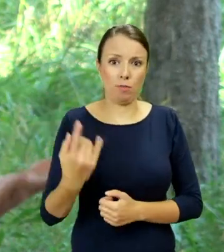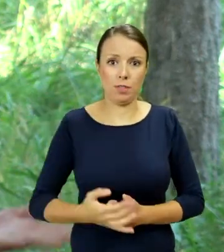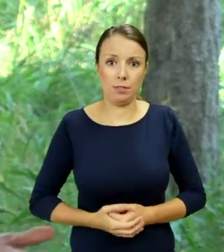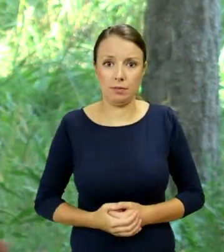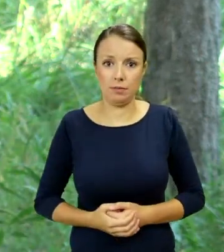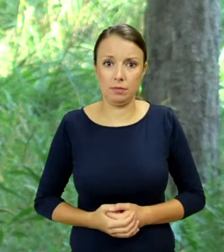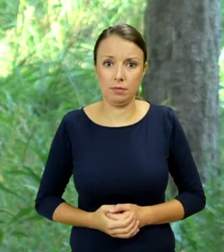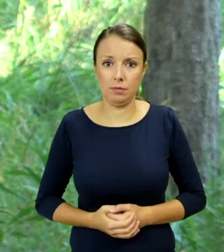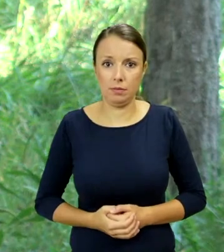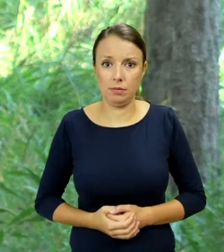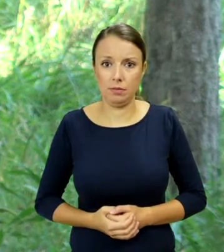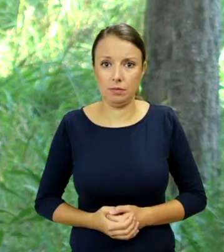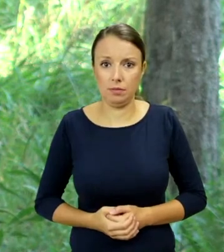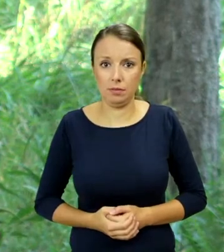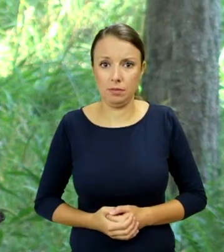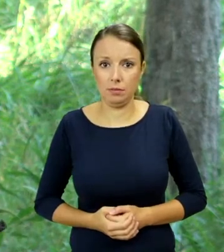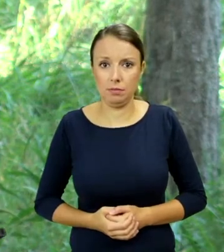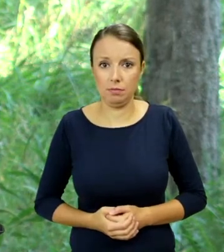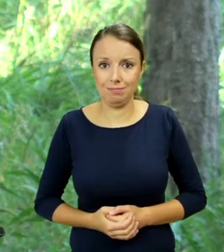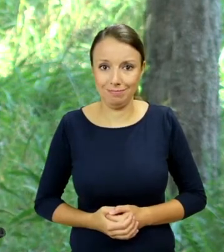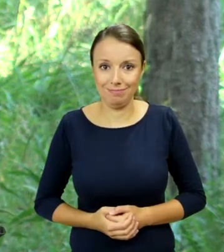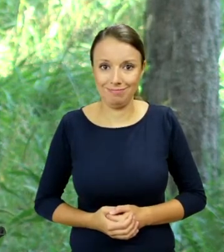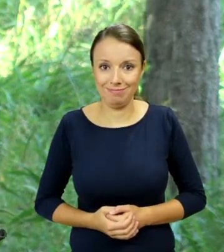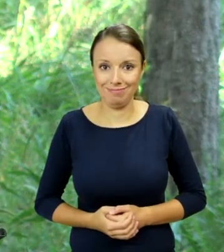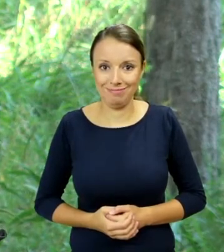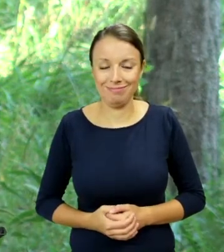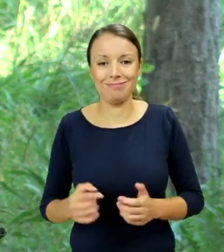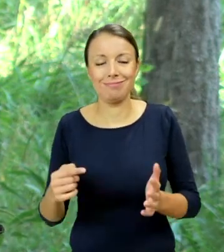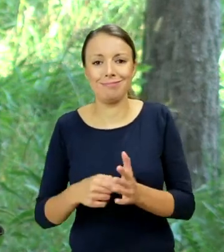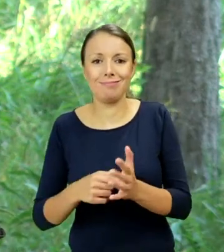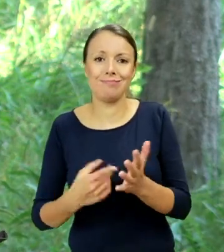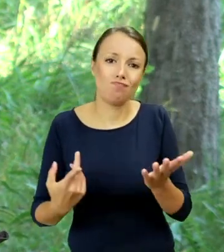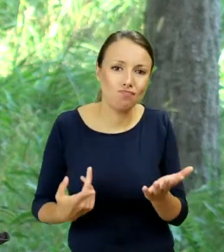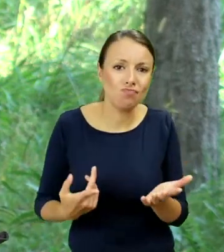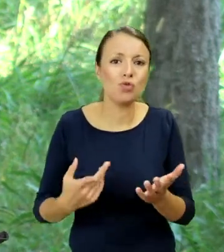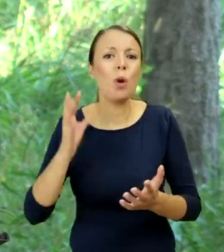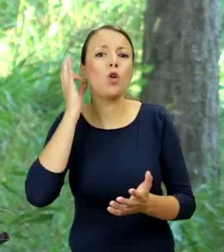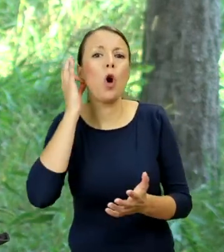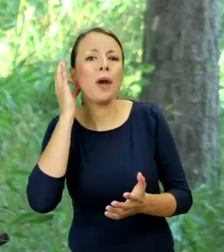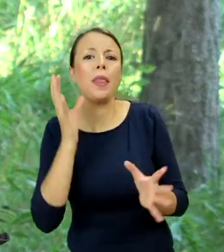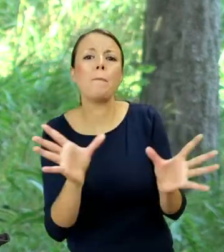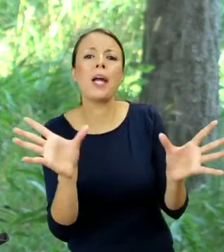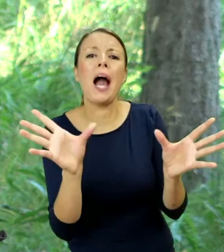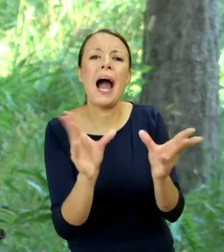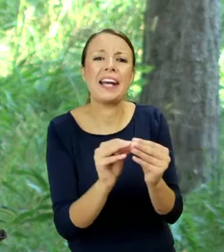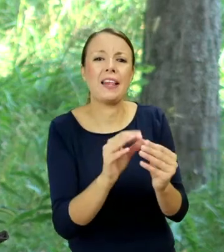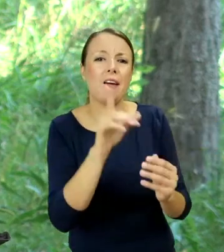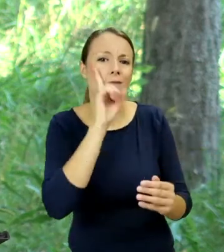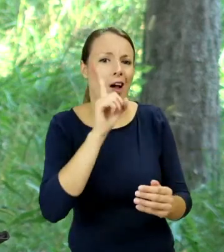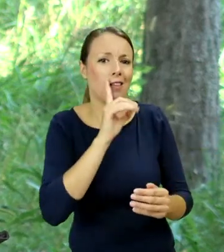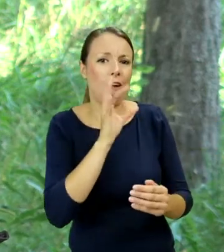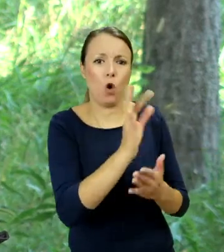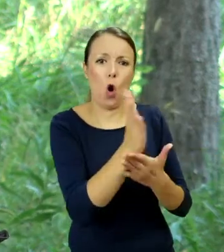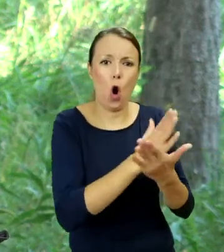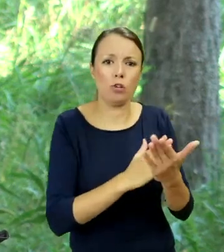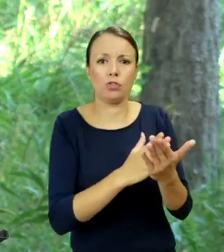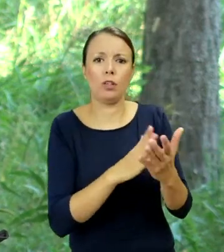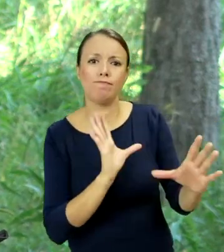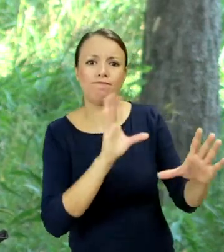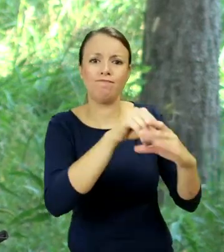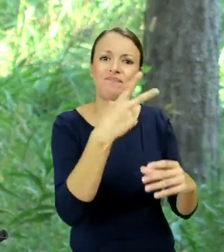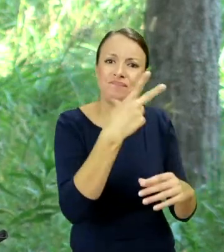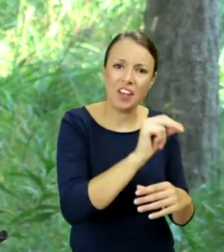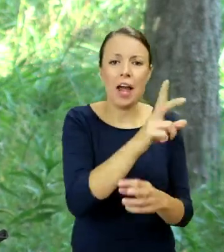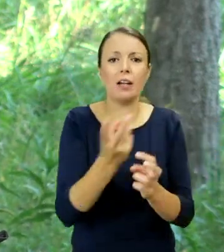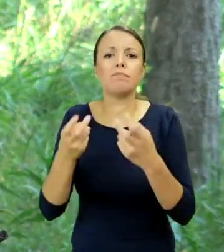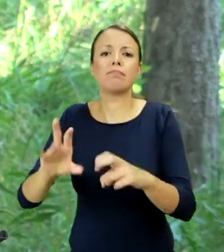co do zasady nie miała włączać się do walki u boku męskich oddziałów, ale tworzyć własne organizacje, które zajmą się